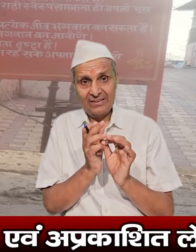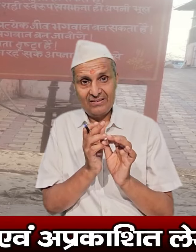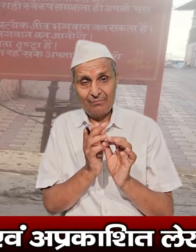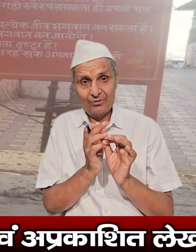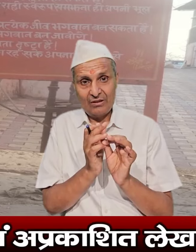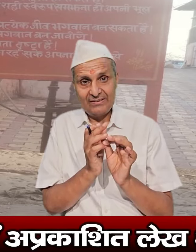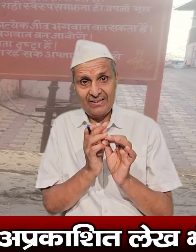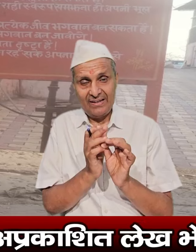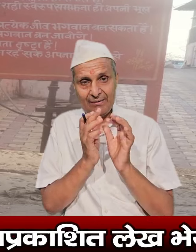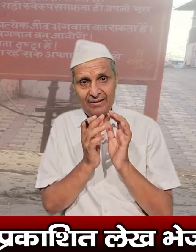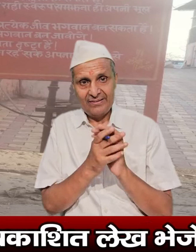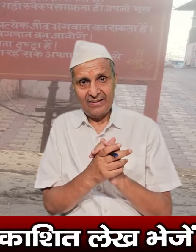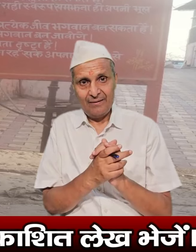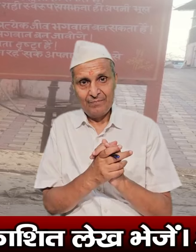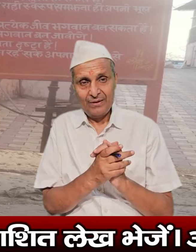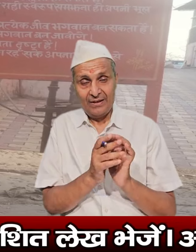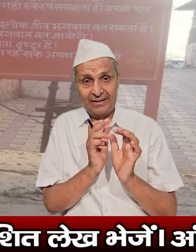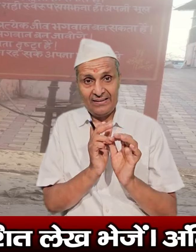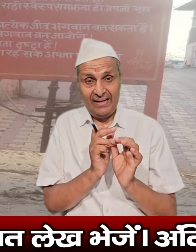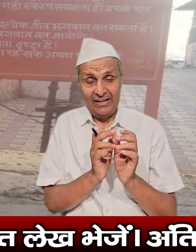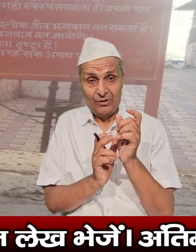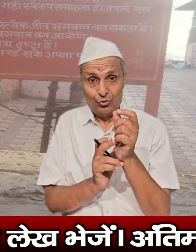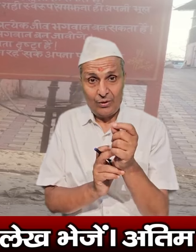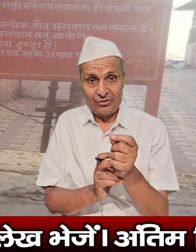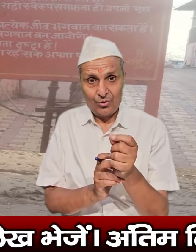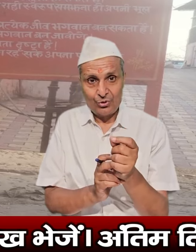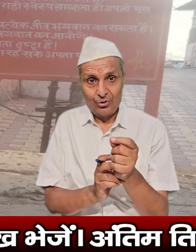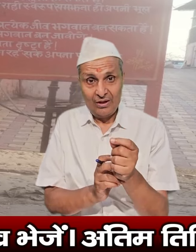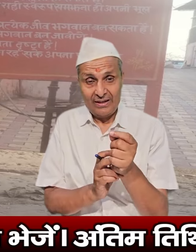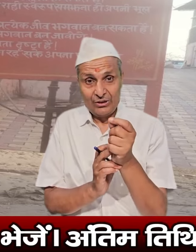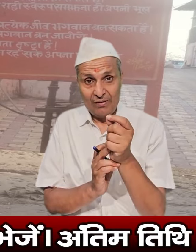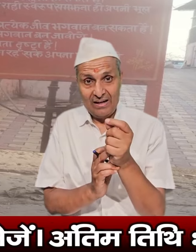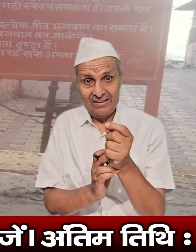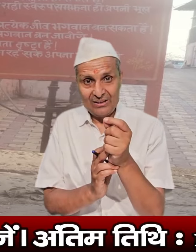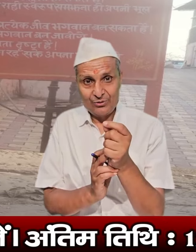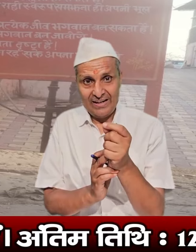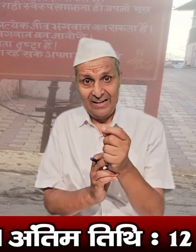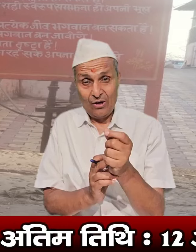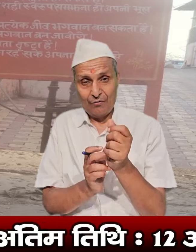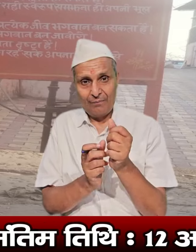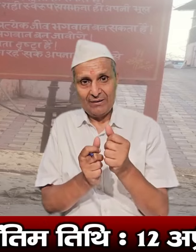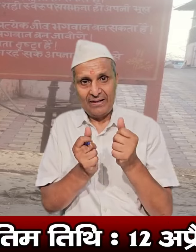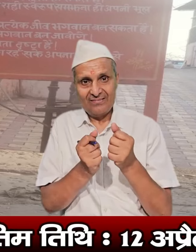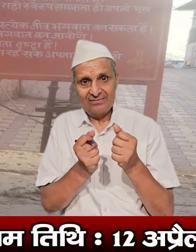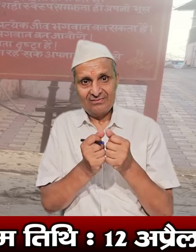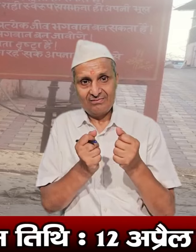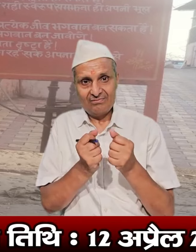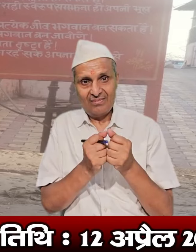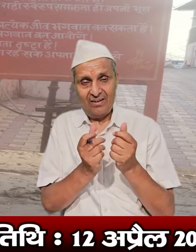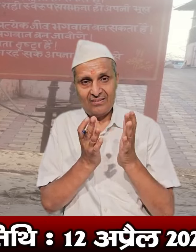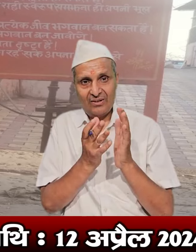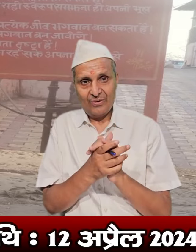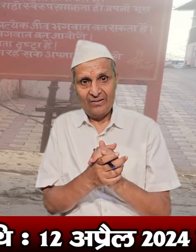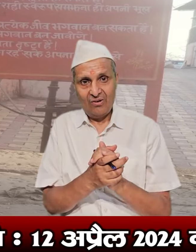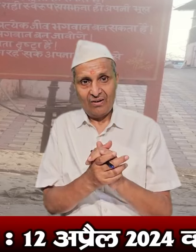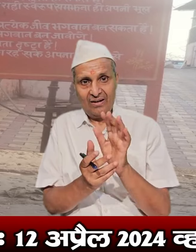सामाजिक धर्म और सामाजिक न्याय भी कहता है गलत है तुरंत रोक दो नहीं तो वे लाइलाज हो जाएगा और फिर बाद में